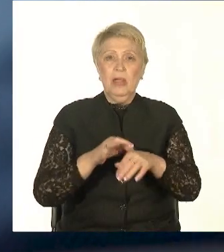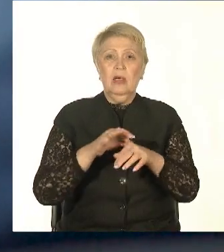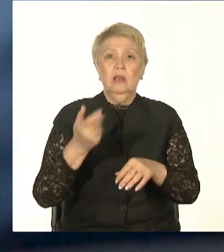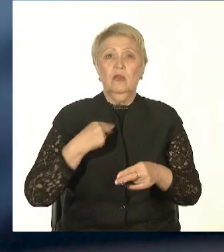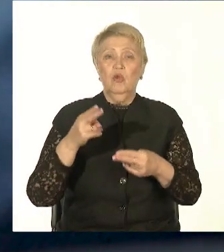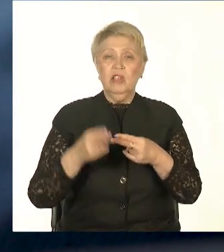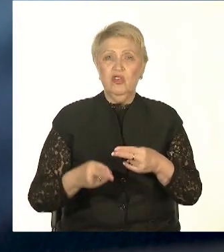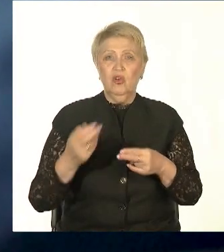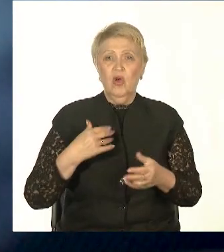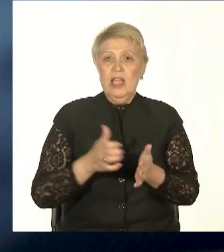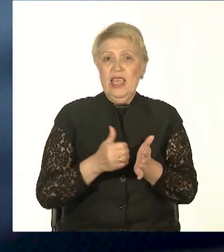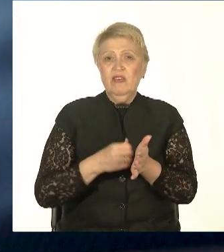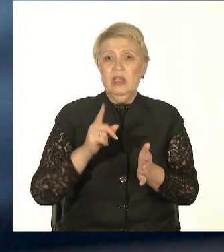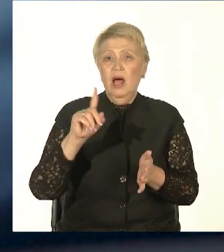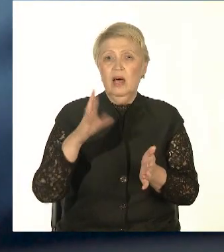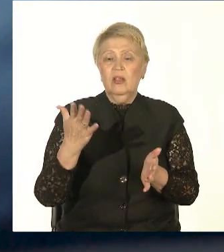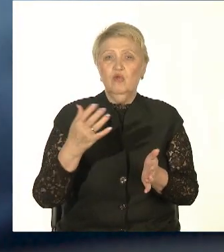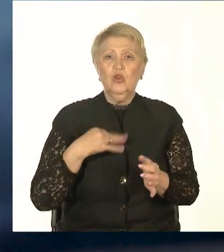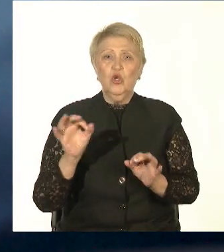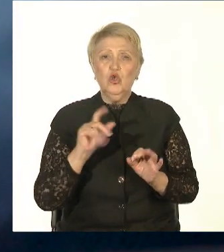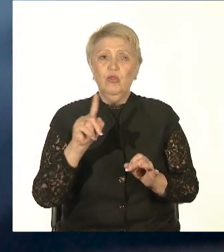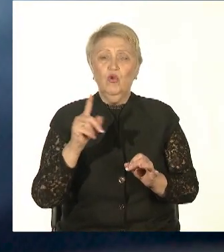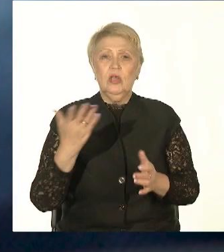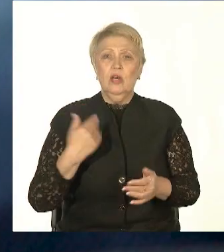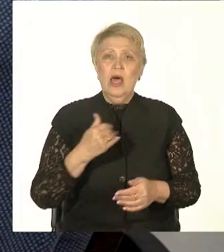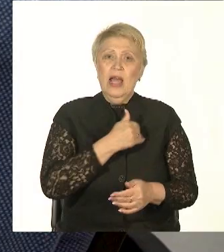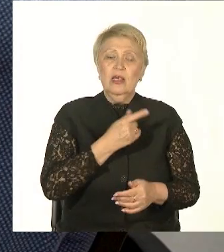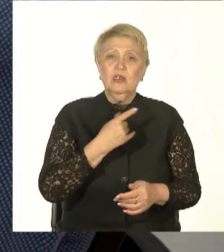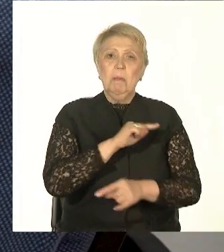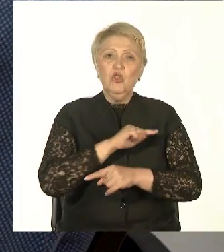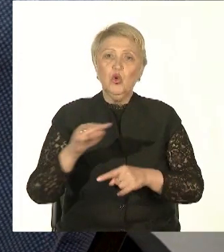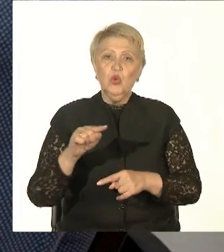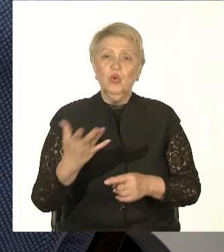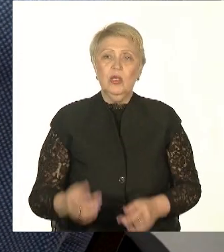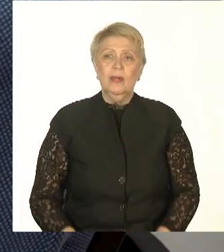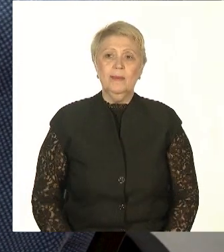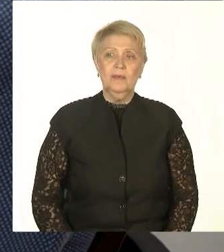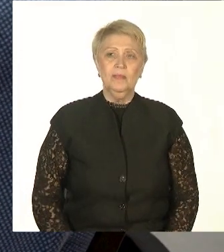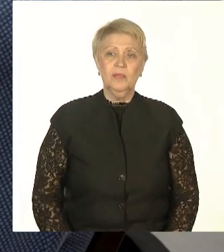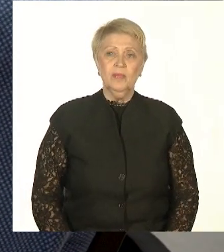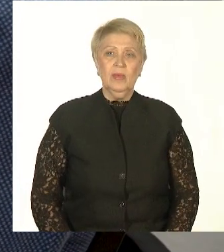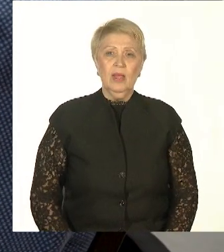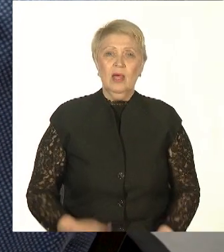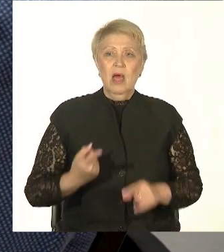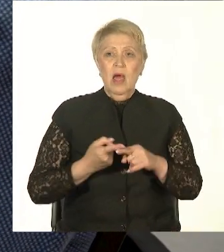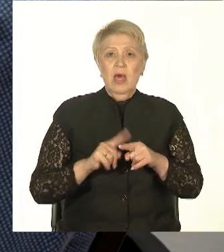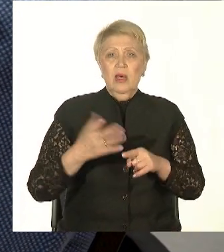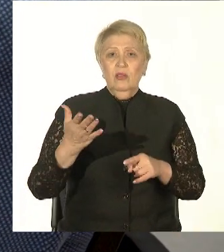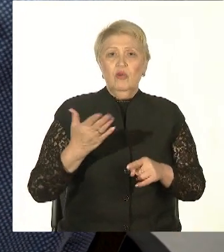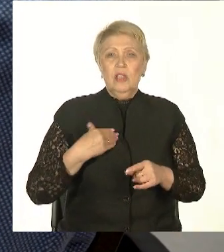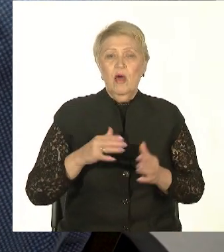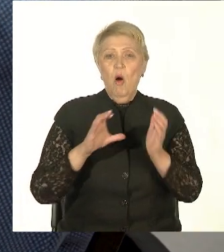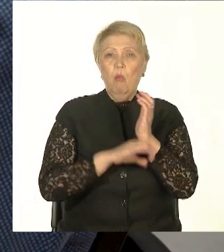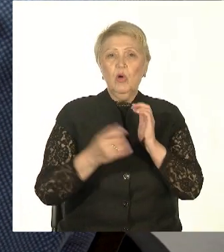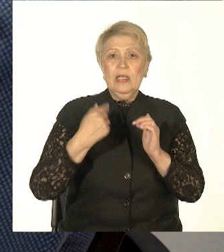хватало в центре композиции подчеркнуть, да, вот этот знак. Же... Да. Можно назвать такая постсоветская, в общем-то,